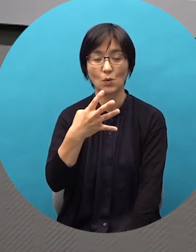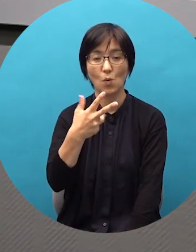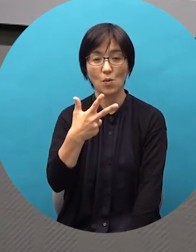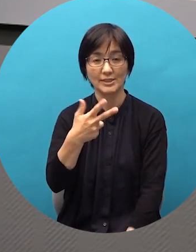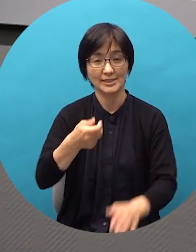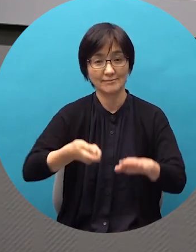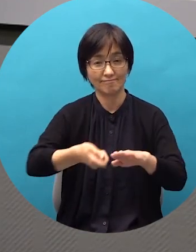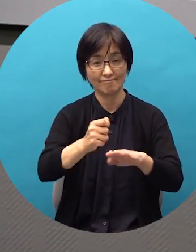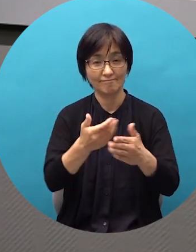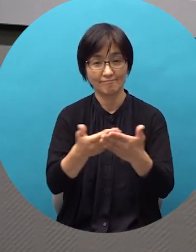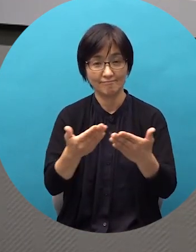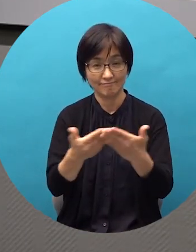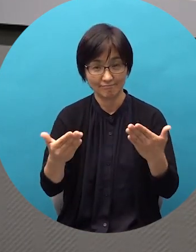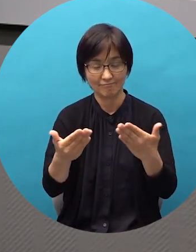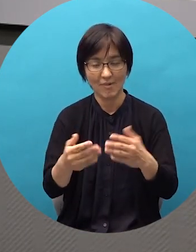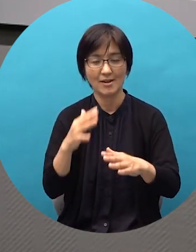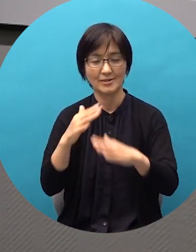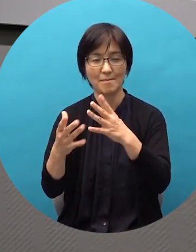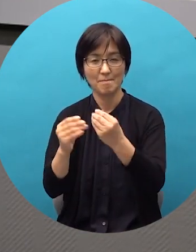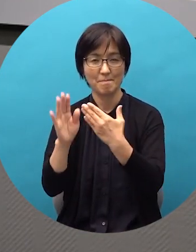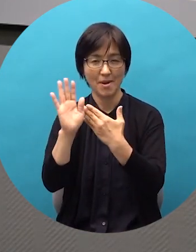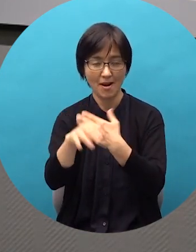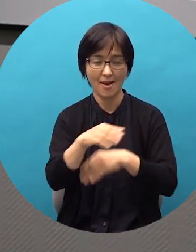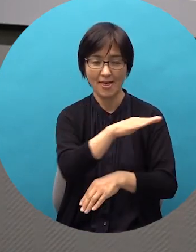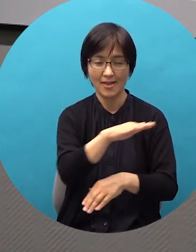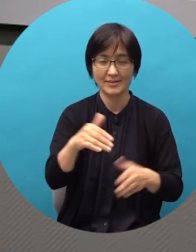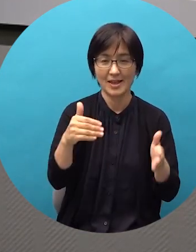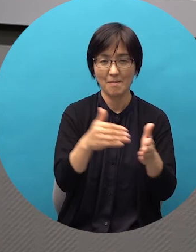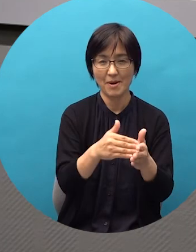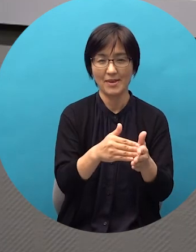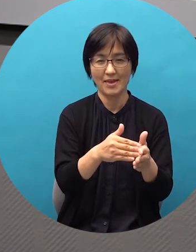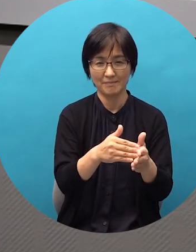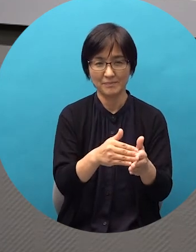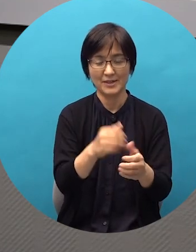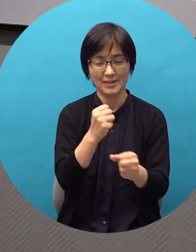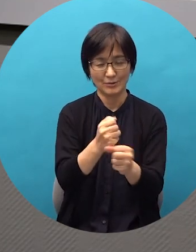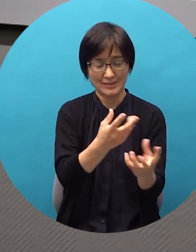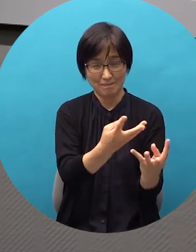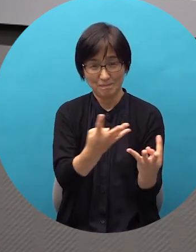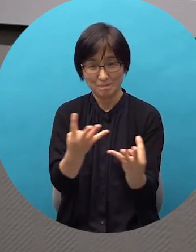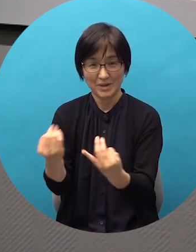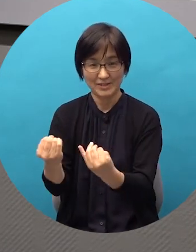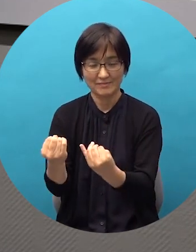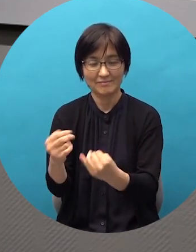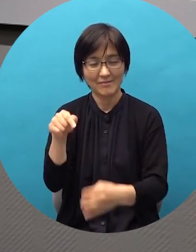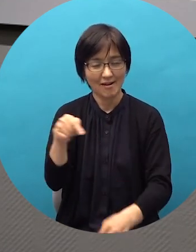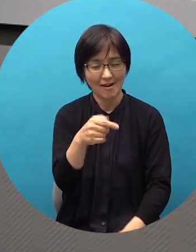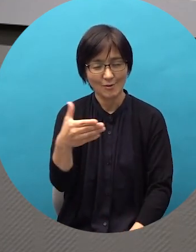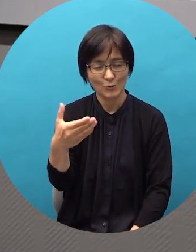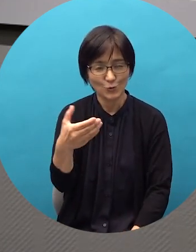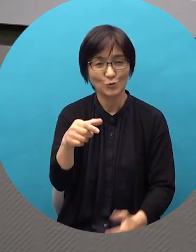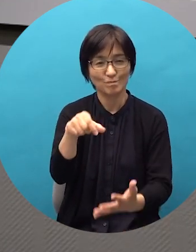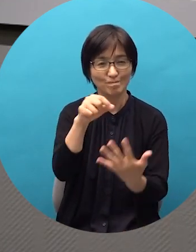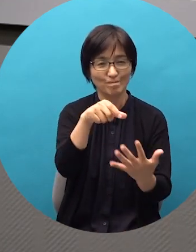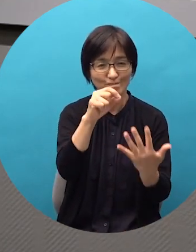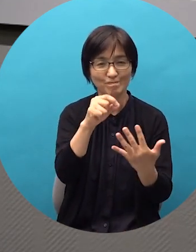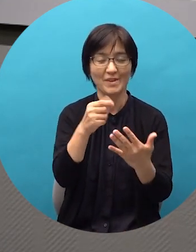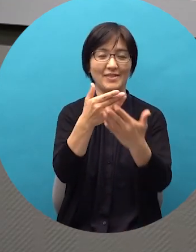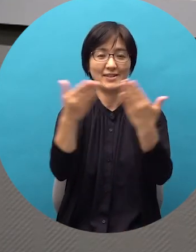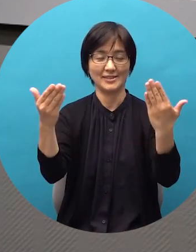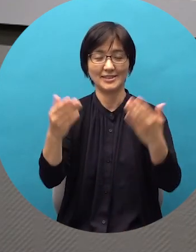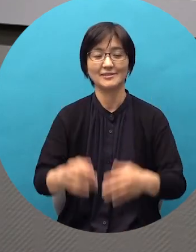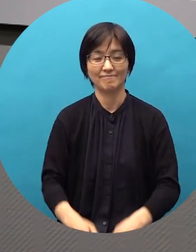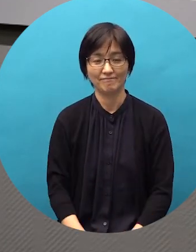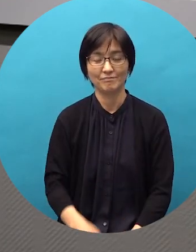が、戦後から平成までの膨大な作品数の中から90点を厳選して今回の展覧会では紹介しております